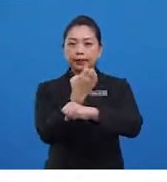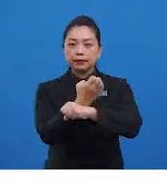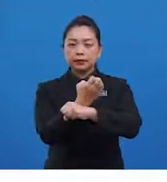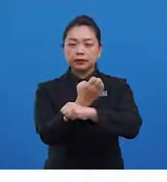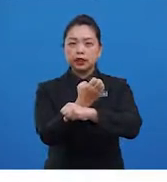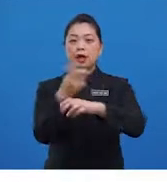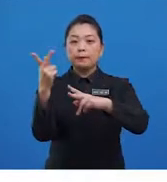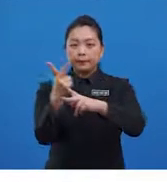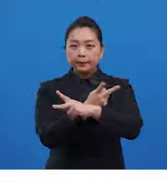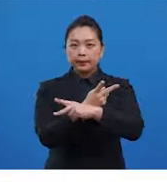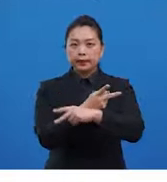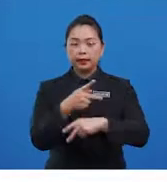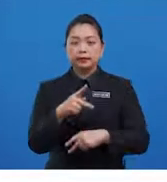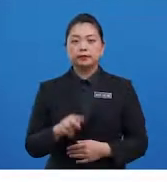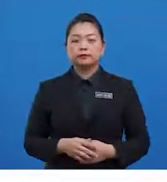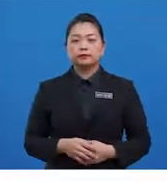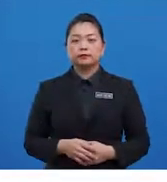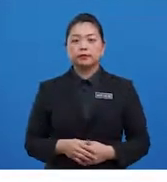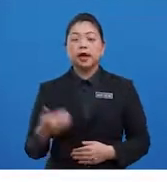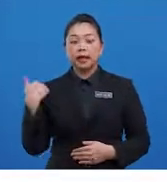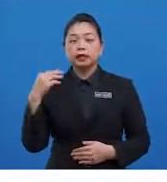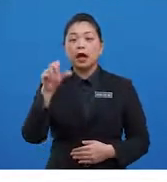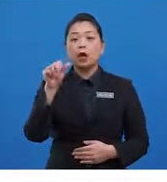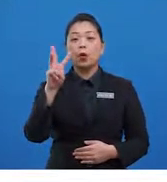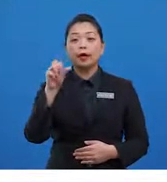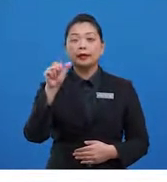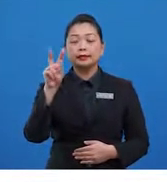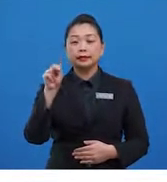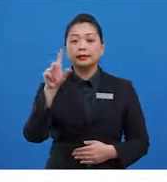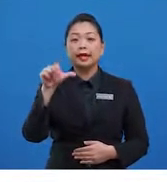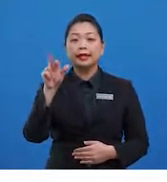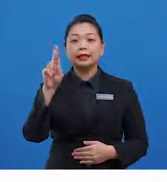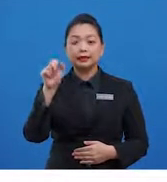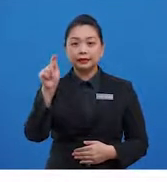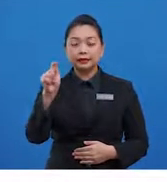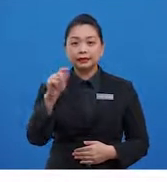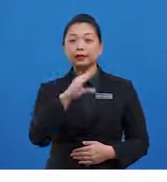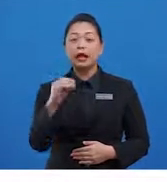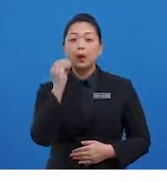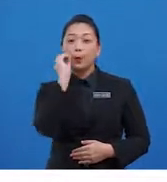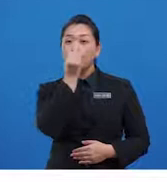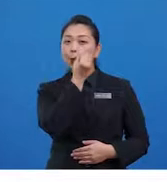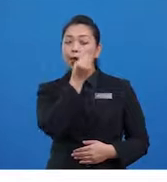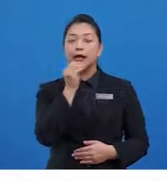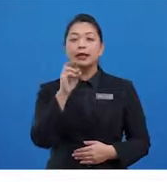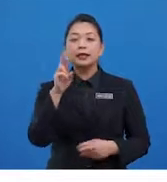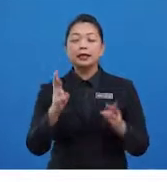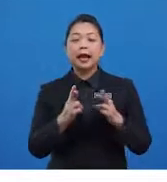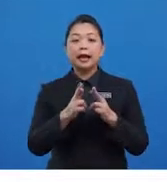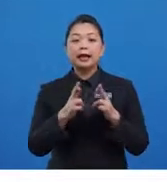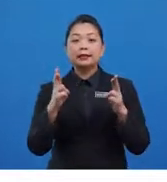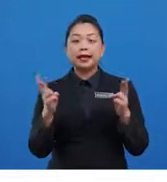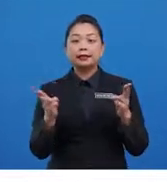ini bermotif ragam hias awan larat dan bunga raya yang melambangkan bunga